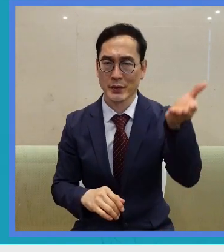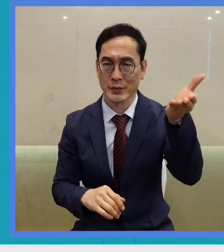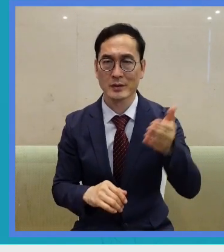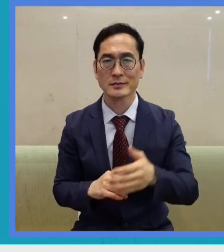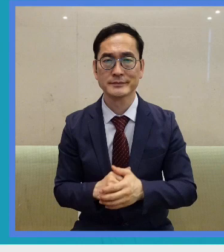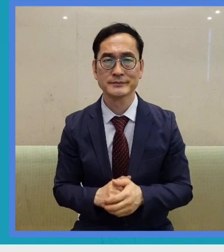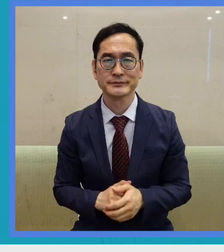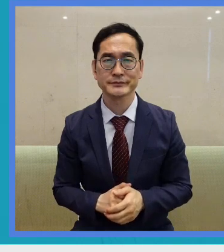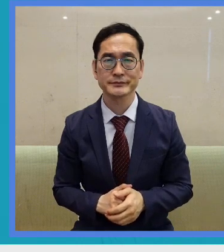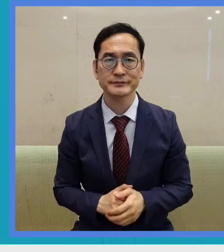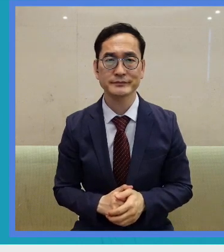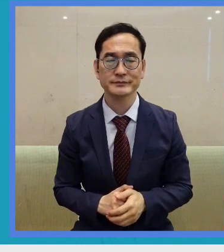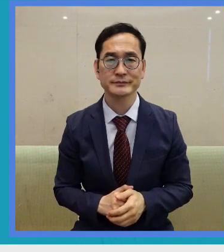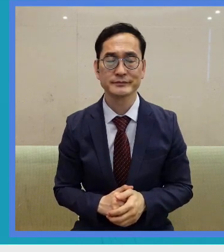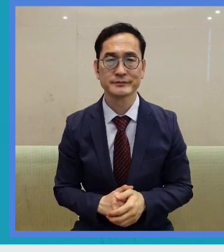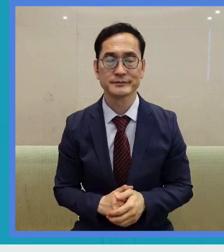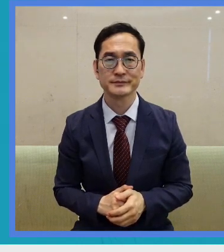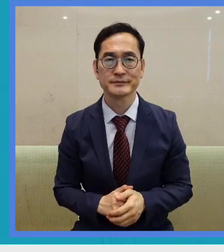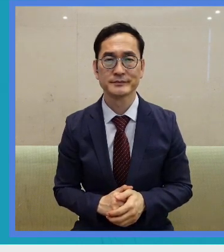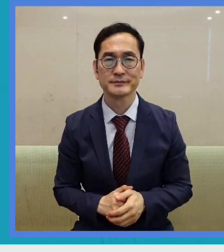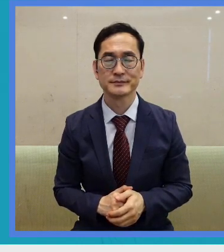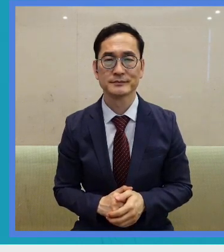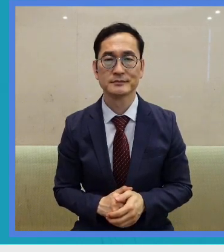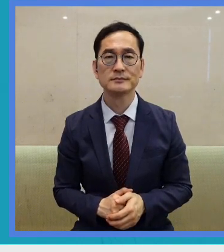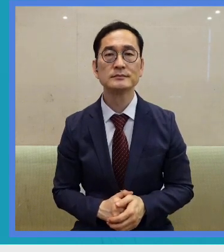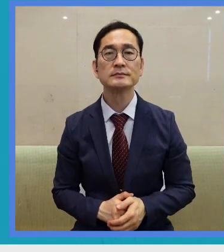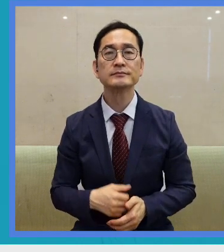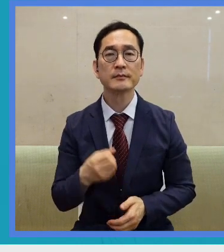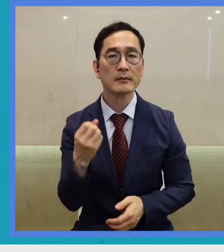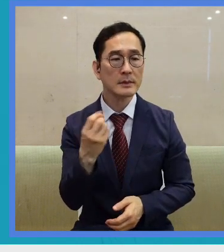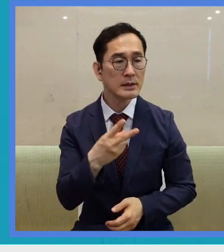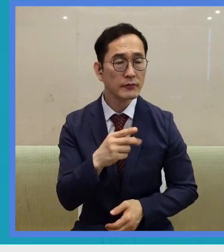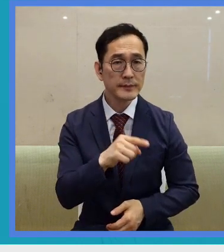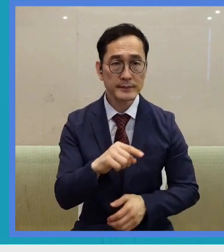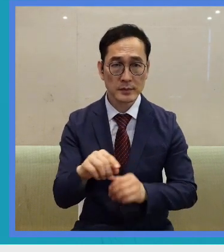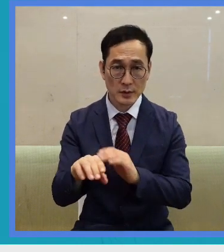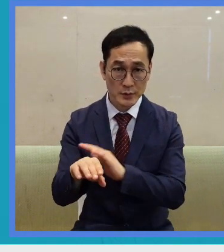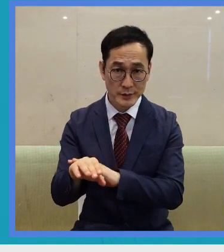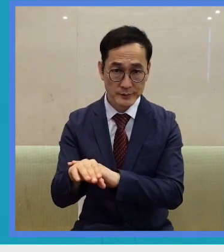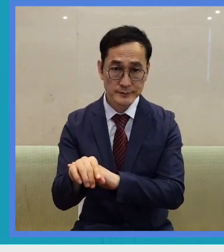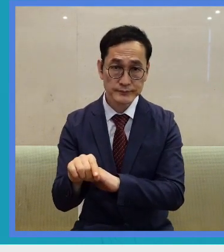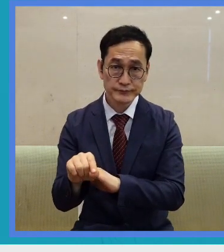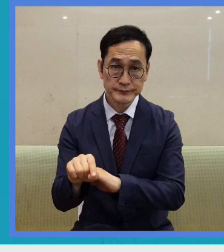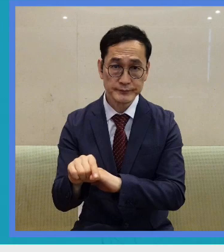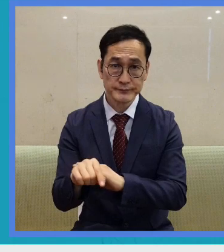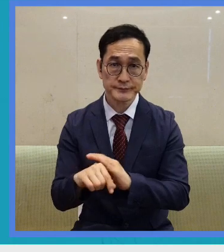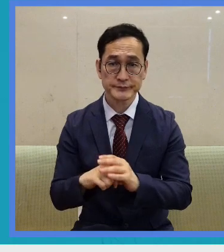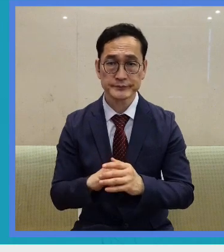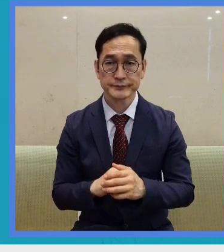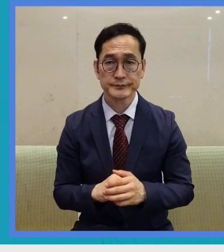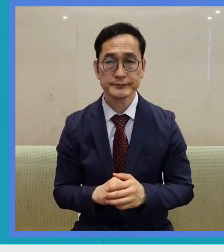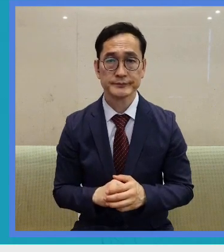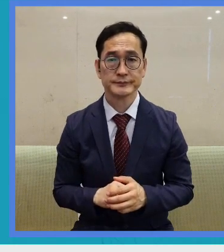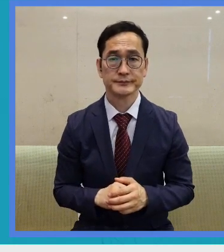이루게 됩니다. 그리고 그 오른쪽에 보시면 임상적으로